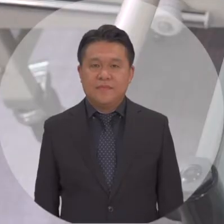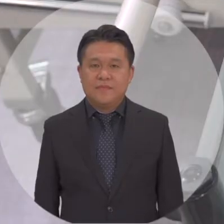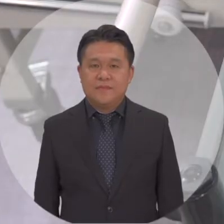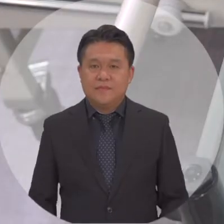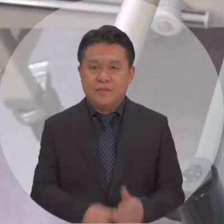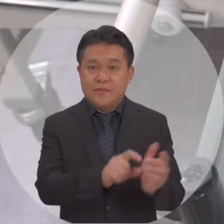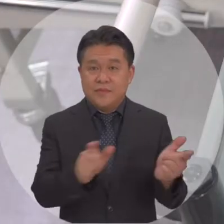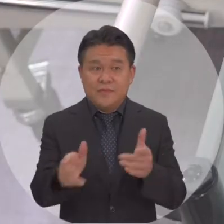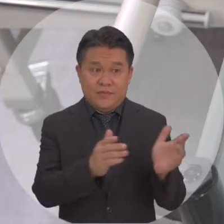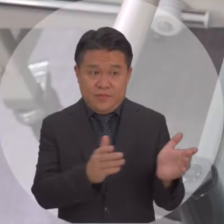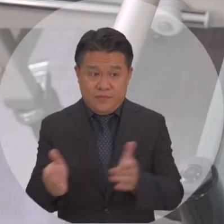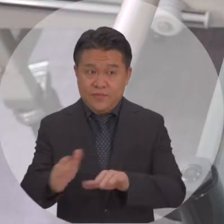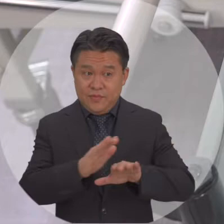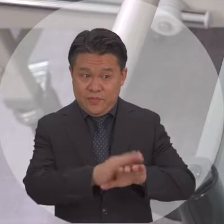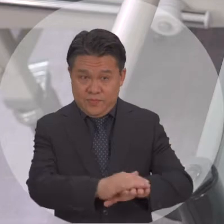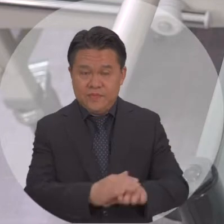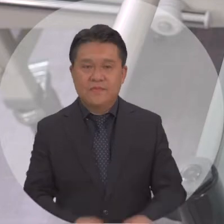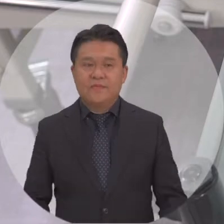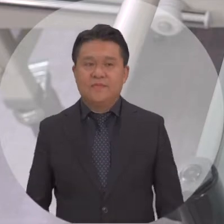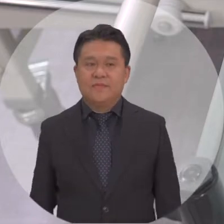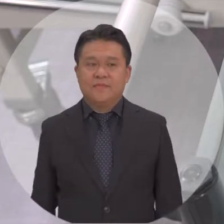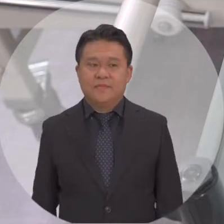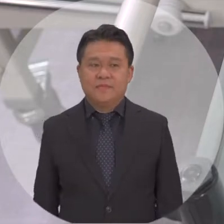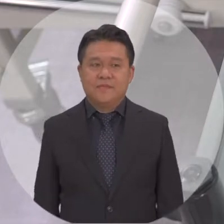필요 물건을 준비합니다